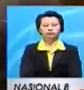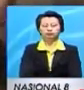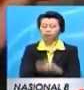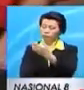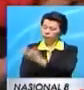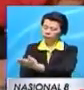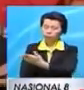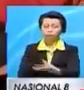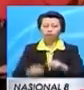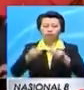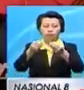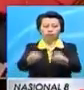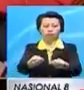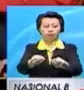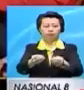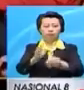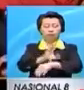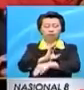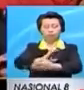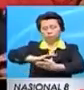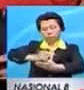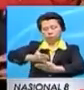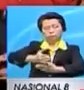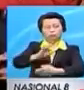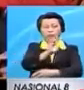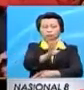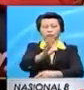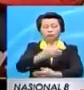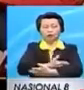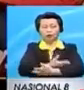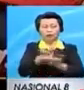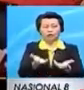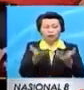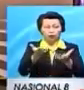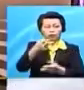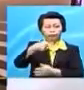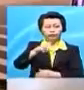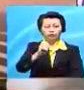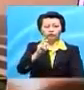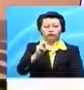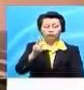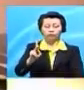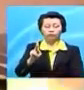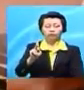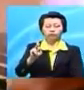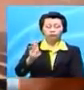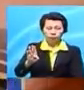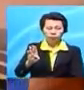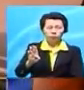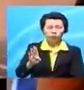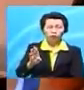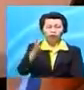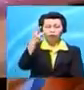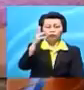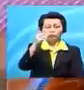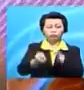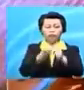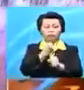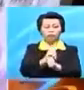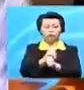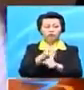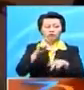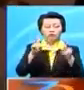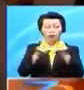Beliau sebelum itu menyampaikan komputer riba kepada salah seorang anak angkat POKB, Nur Hidayah Muhammad Nawi, 16 tahun,